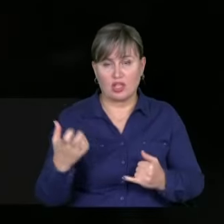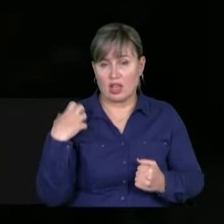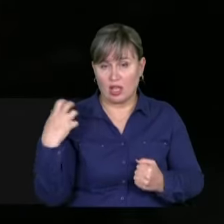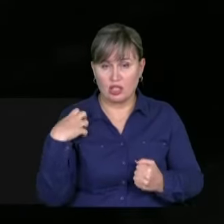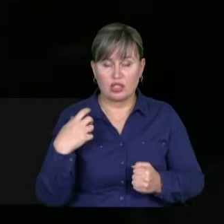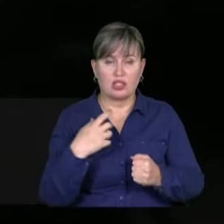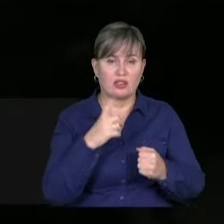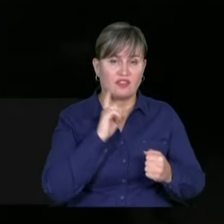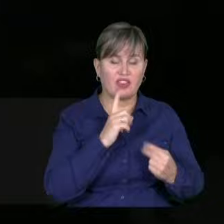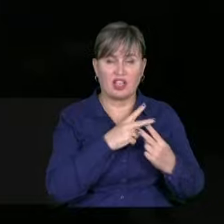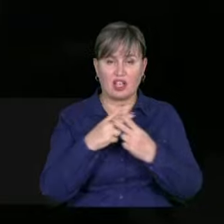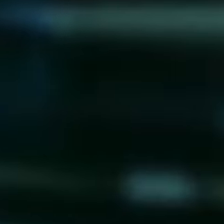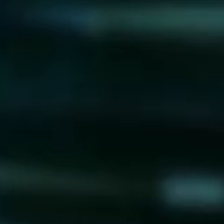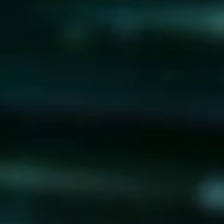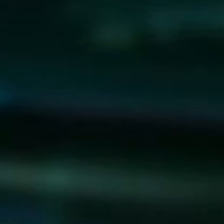расследование.